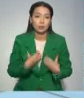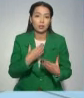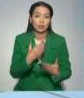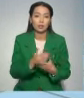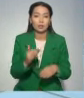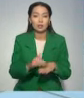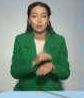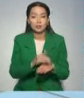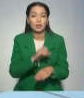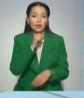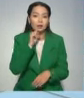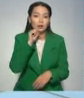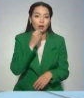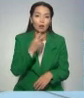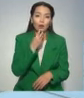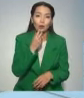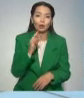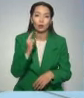а также